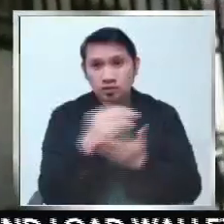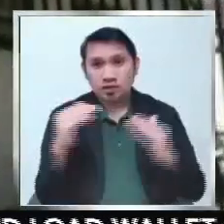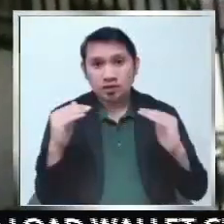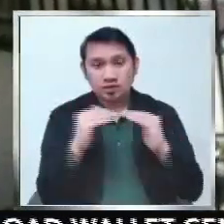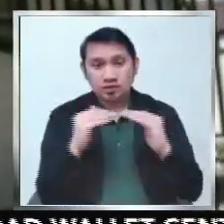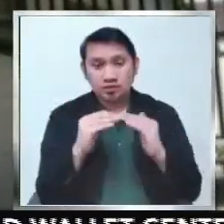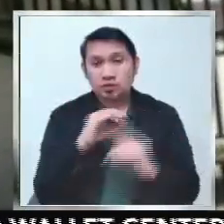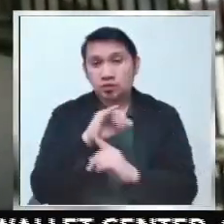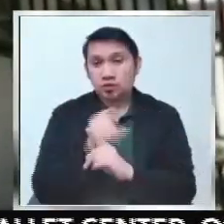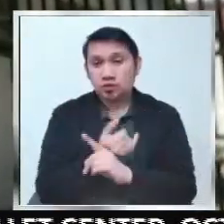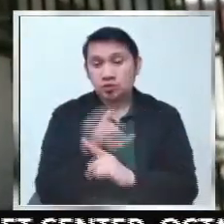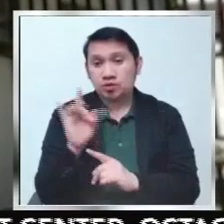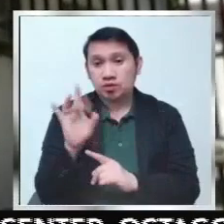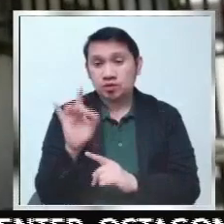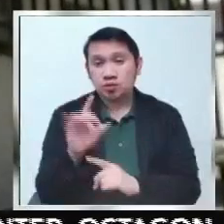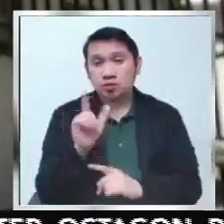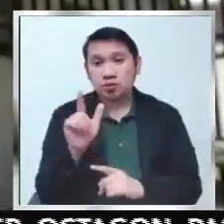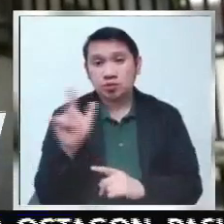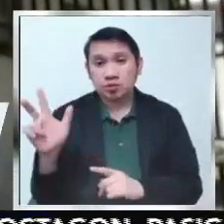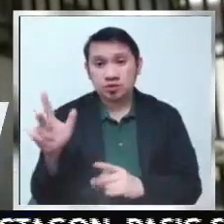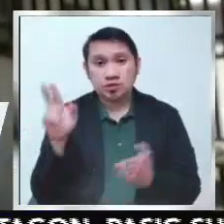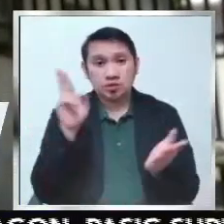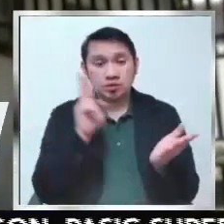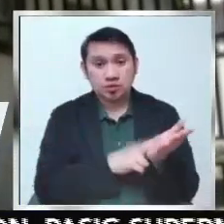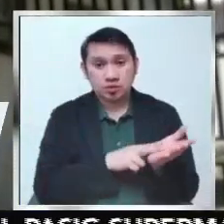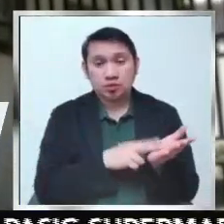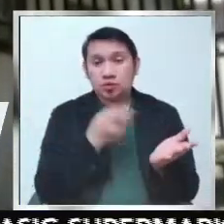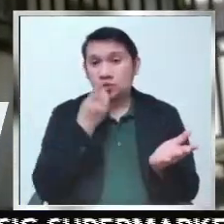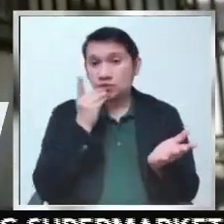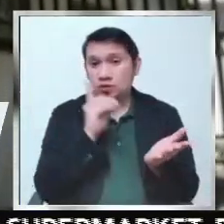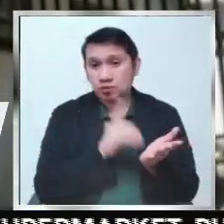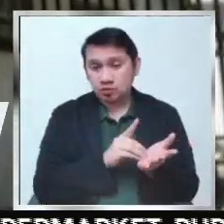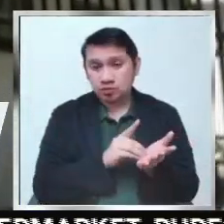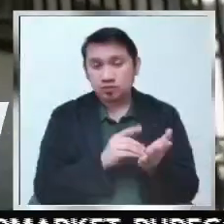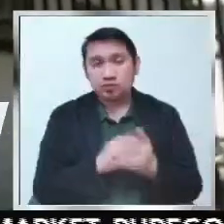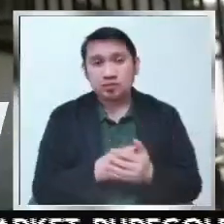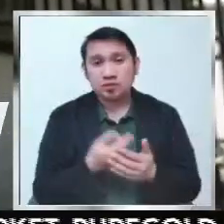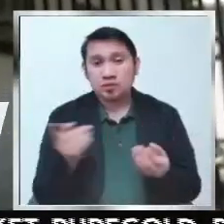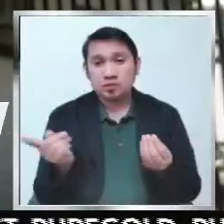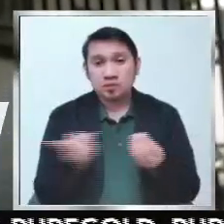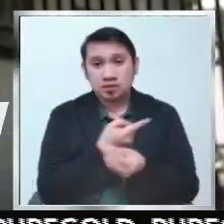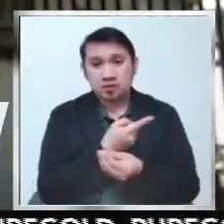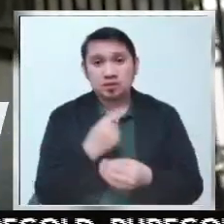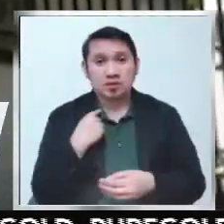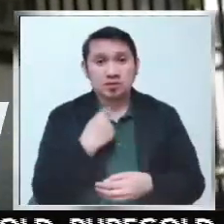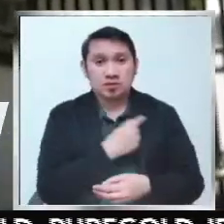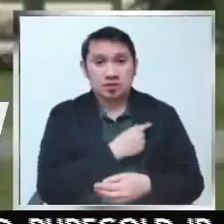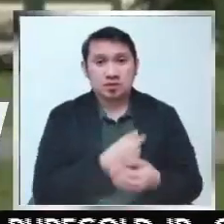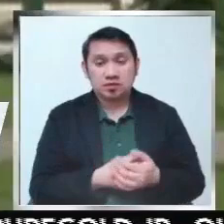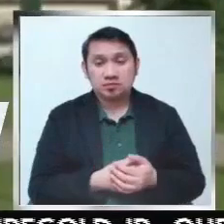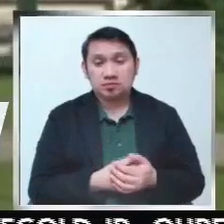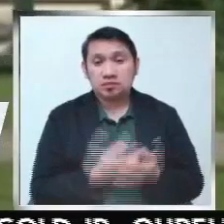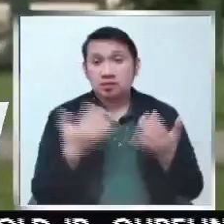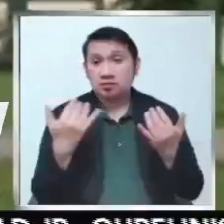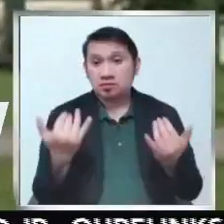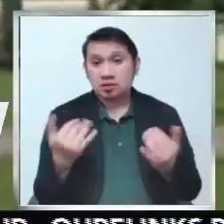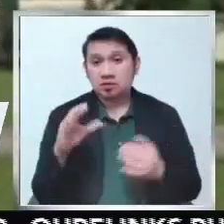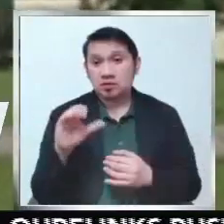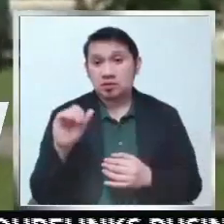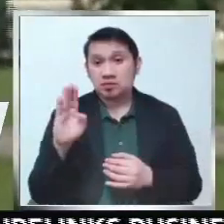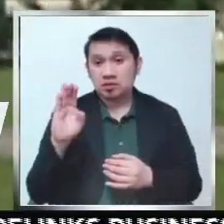July 18, 2023 pa pinirmahan ang dokumento ng dismissal ni Aklon. Base sa ulat ng CBCP